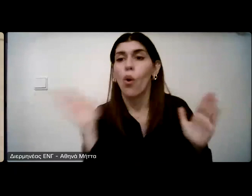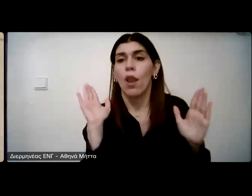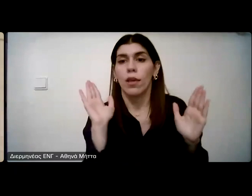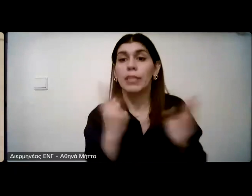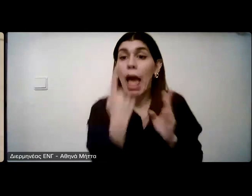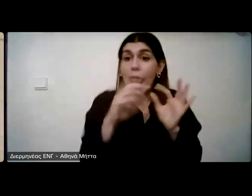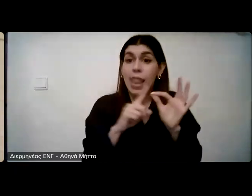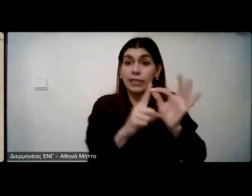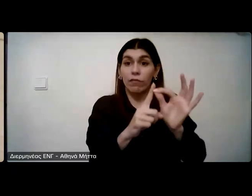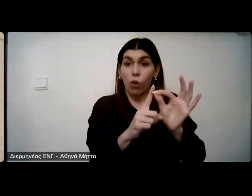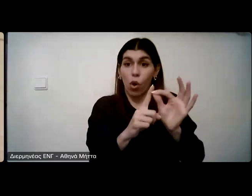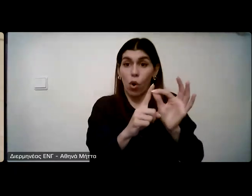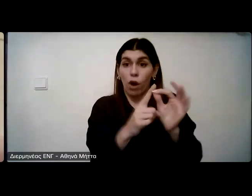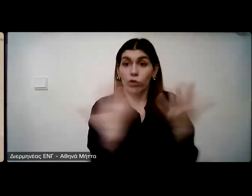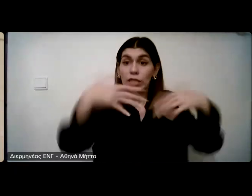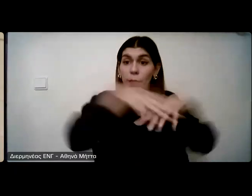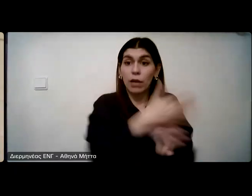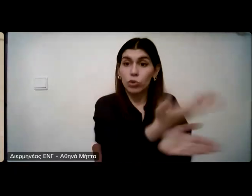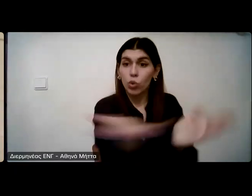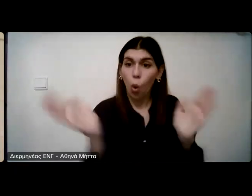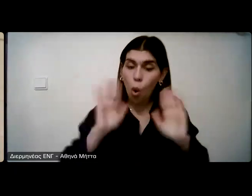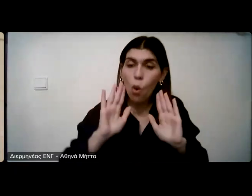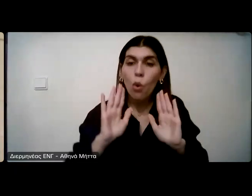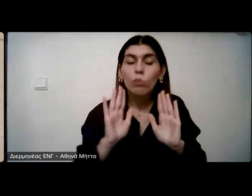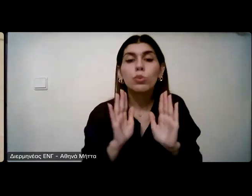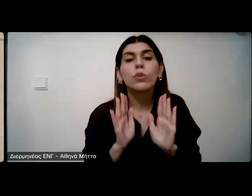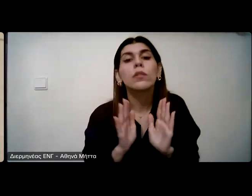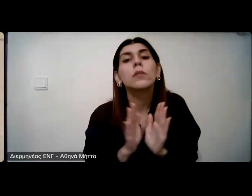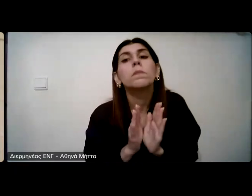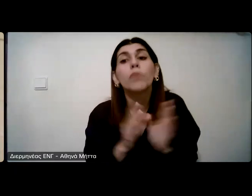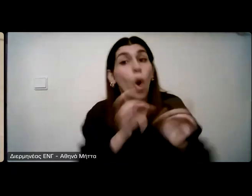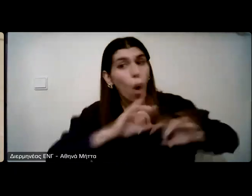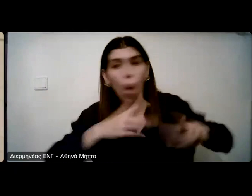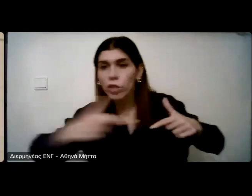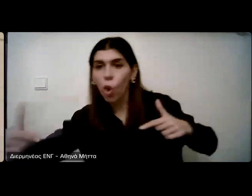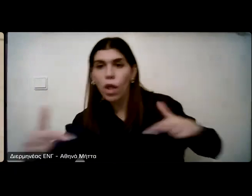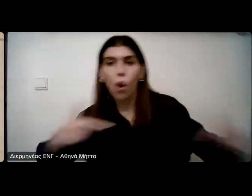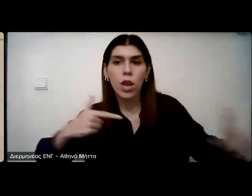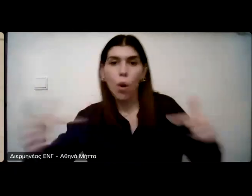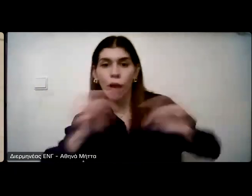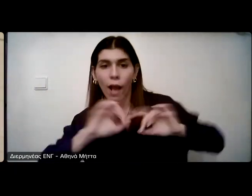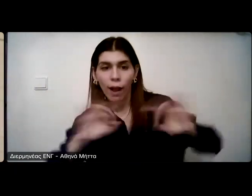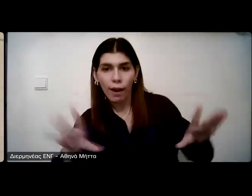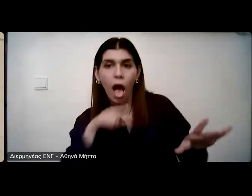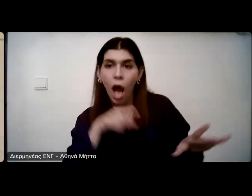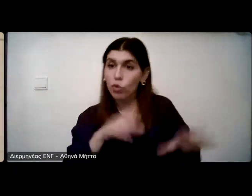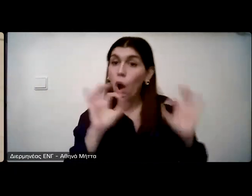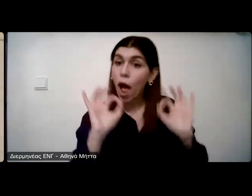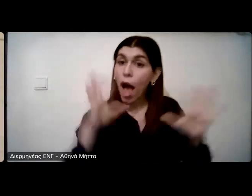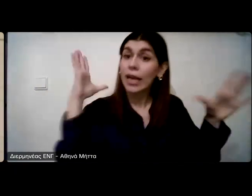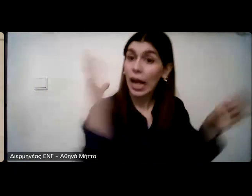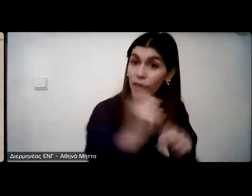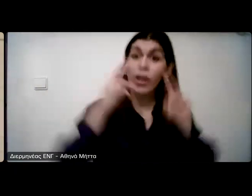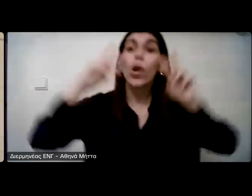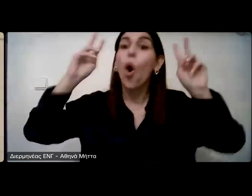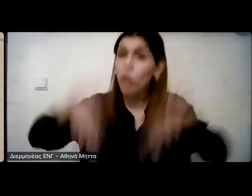όποιο και αν είναι αυτό, ακόμα και αν τους συμπεριλάβει όλους χωρίς να αποκλείει κανέναν, πόσο θα υπηρετήσει αυτό το πράγμα. Άρα, και